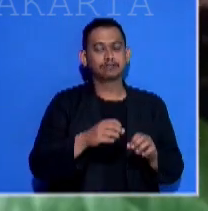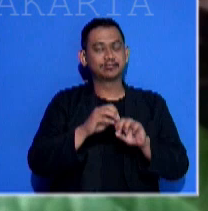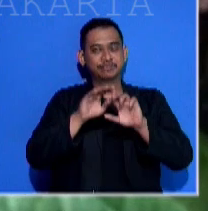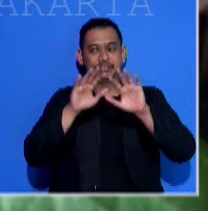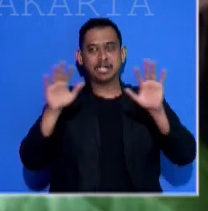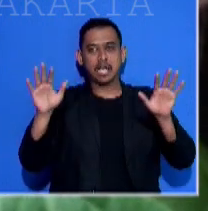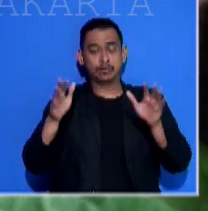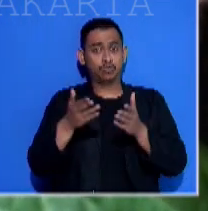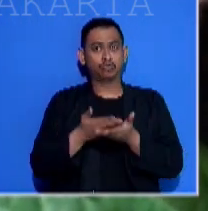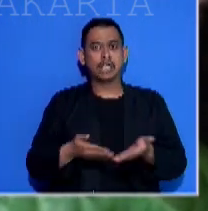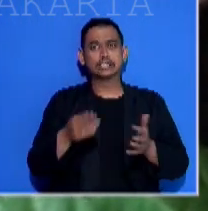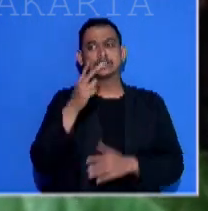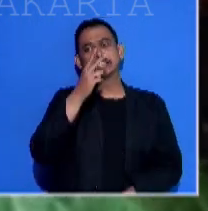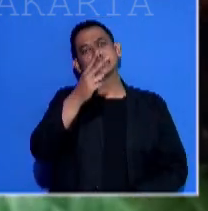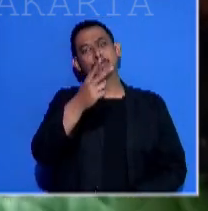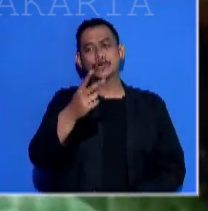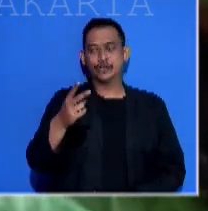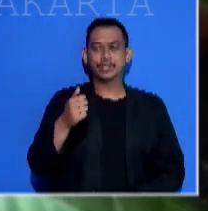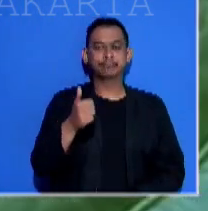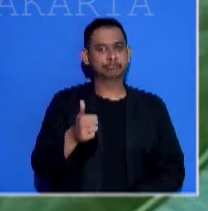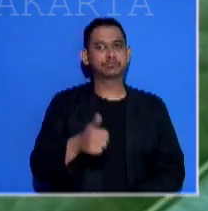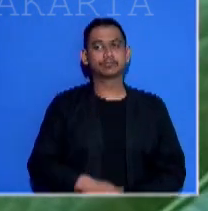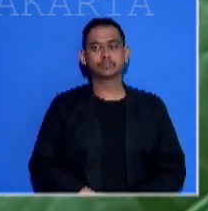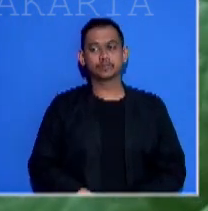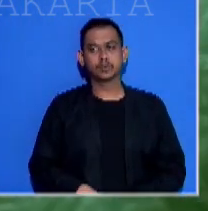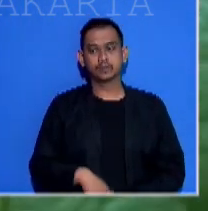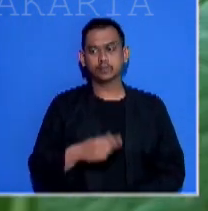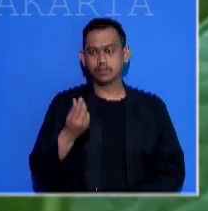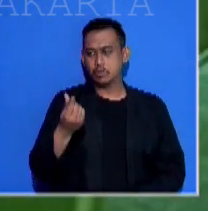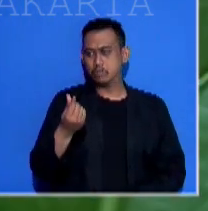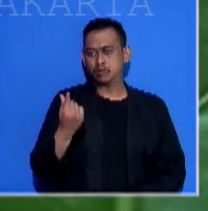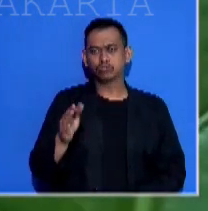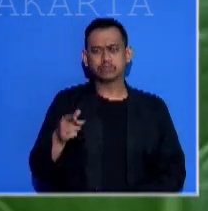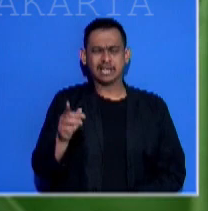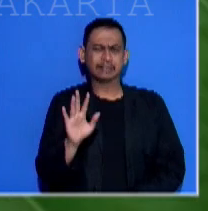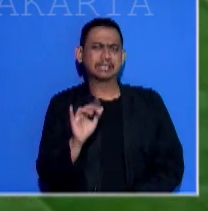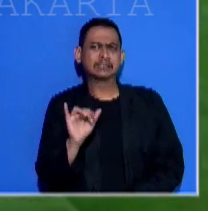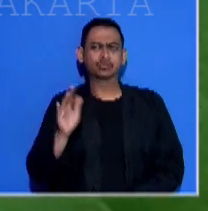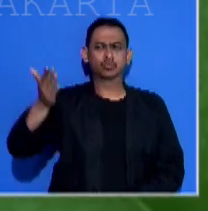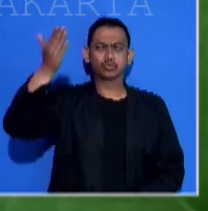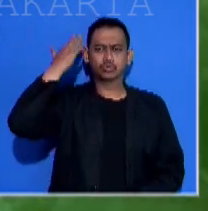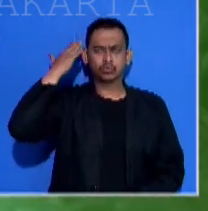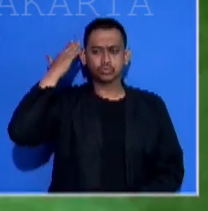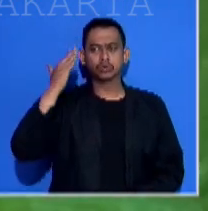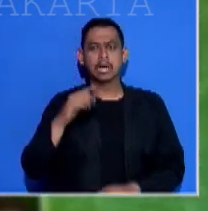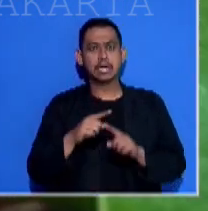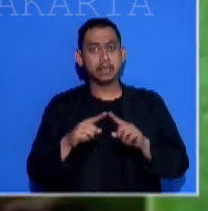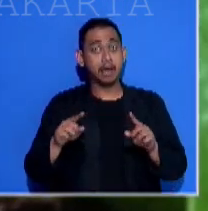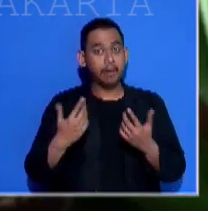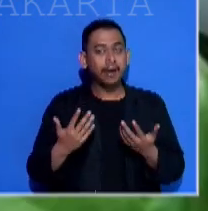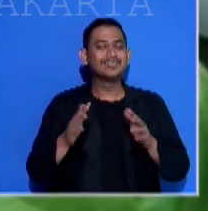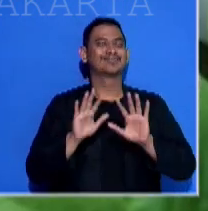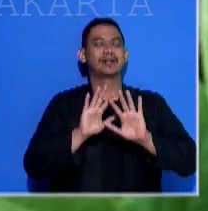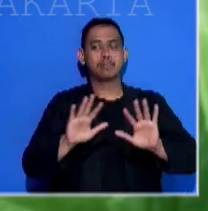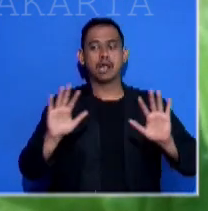Sinaosa pengaosipun taneman antorium menika sampun boten kados tuk rikala semanten. Taneman antorium tasih gadah bobot ekonomi